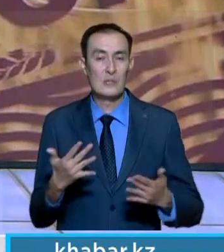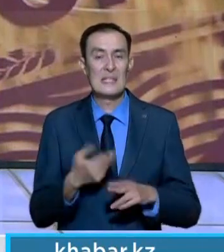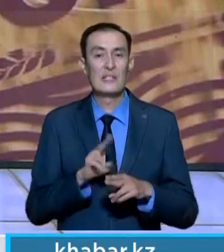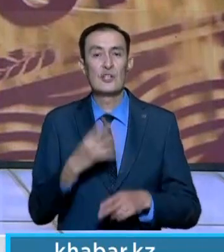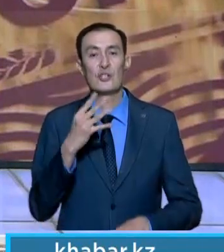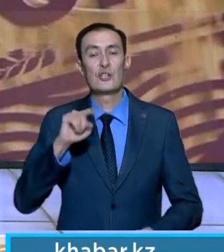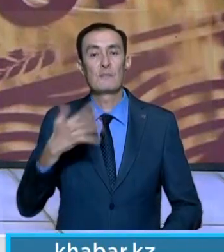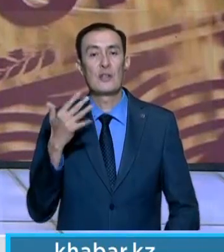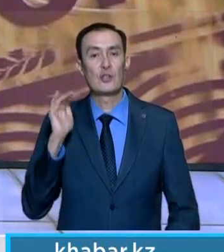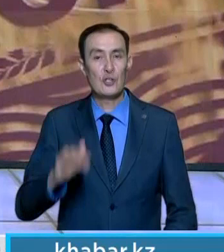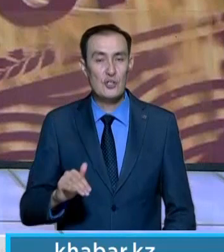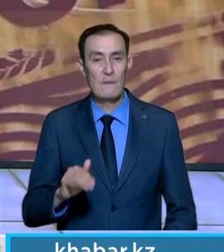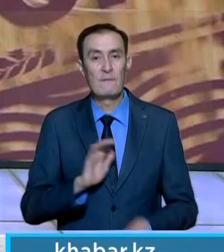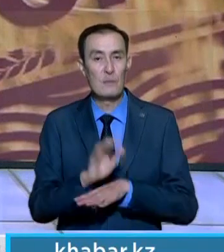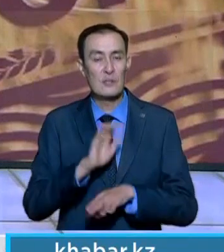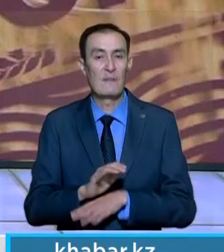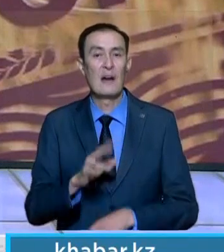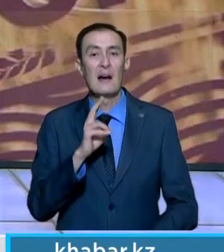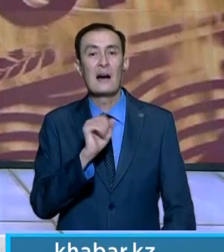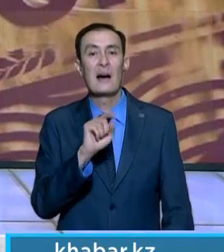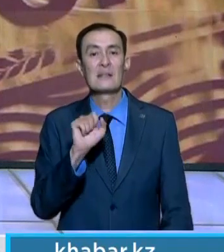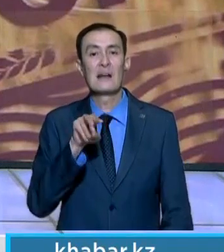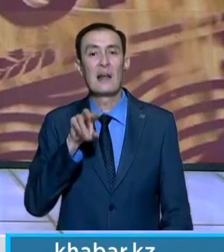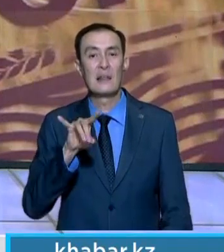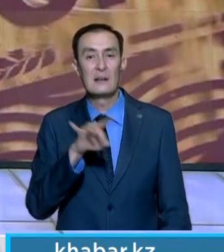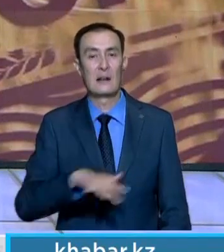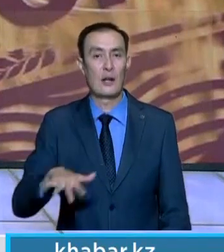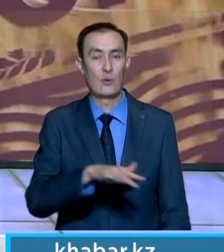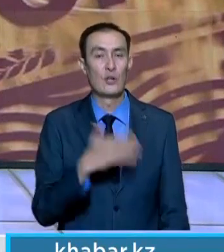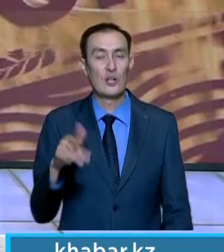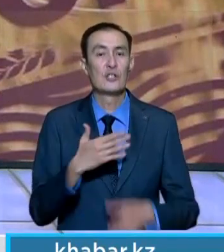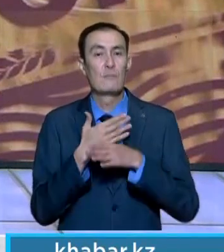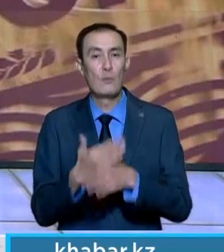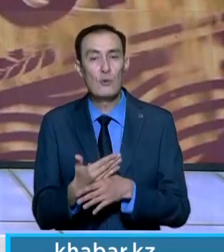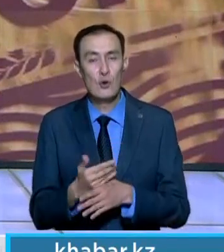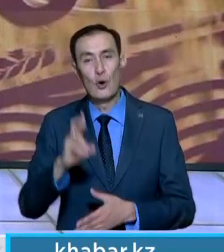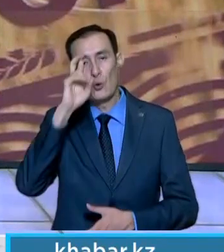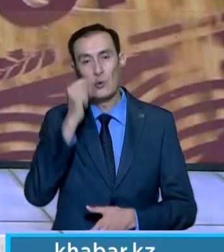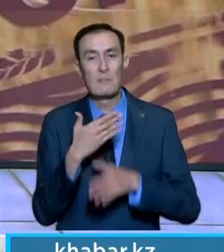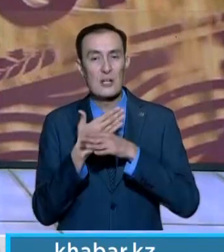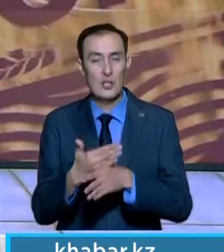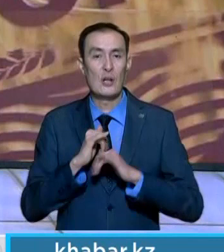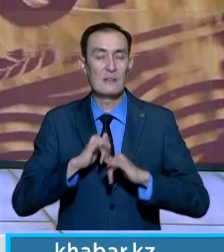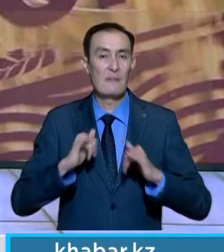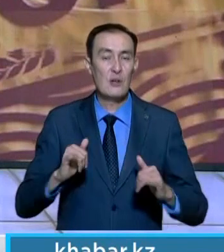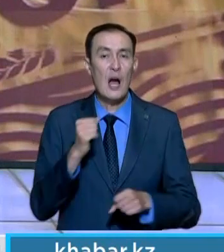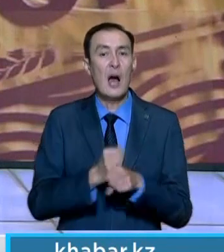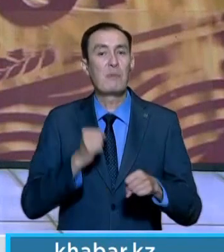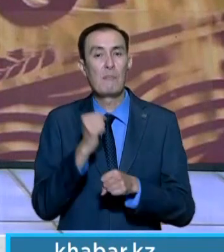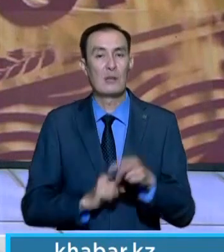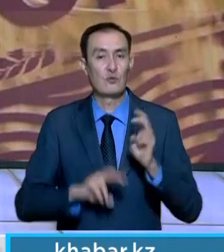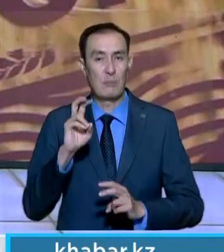4,5 тысячи произведено в Казалинском районе. Кроме того, там с помощью господдержки развивают